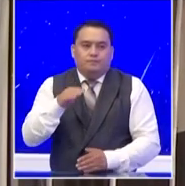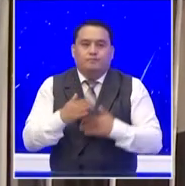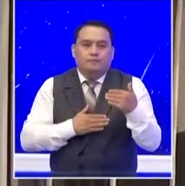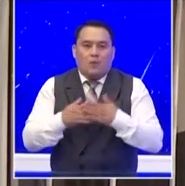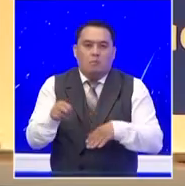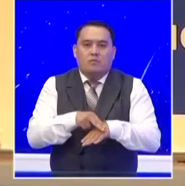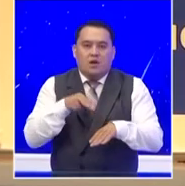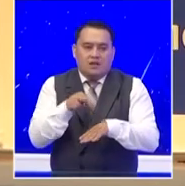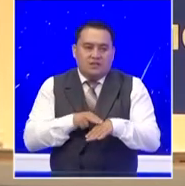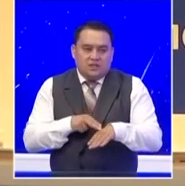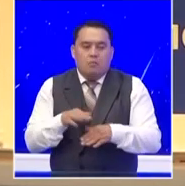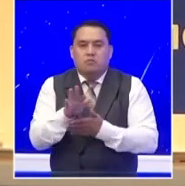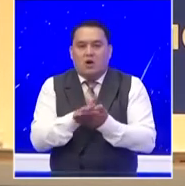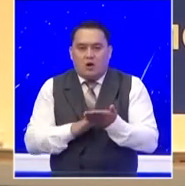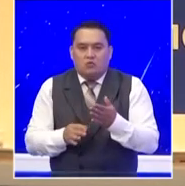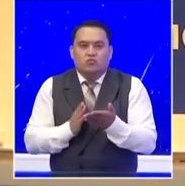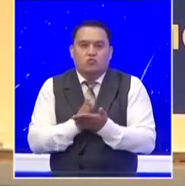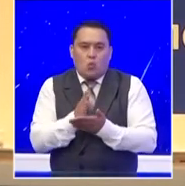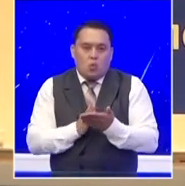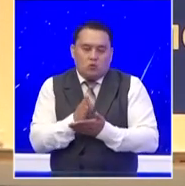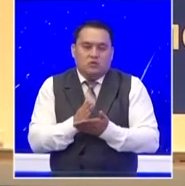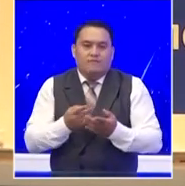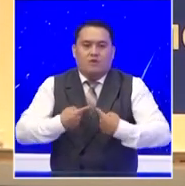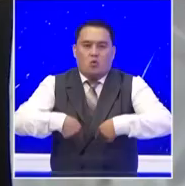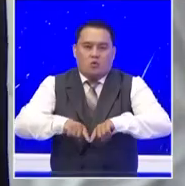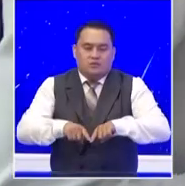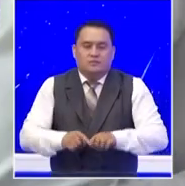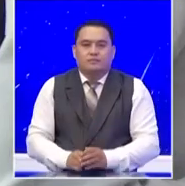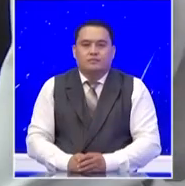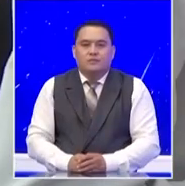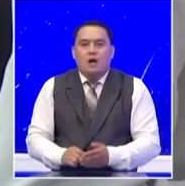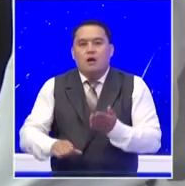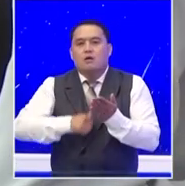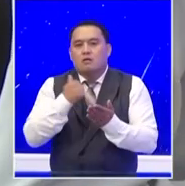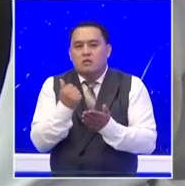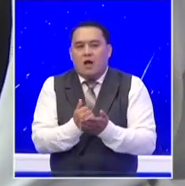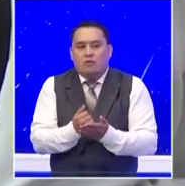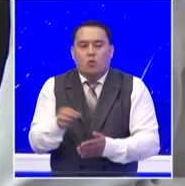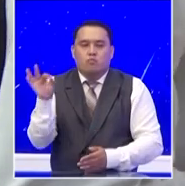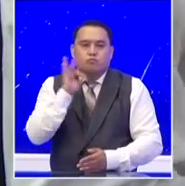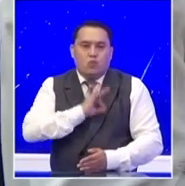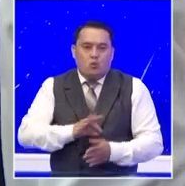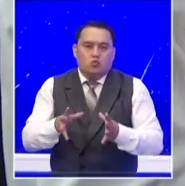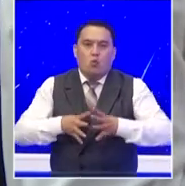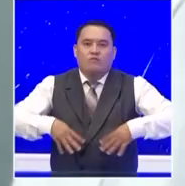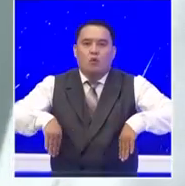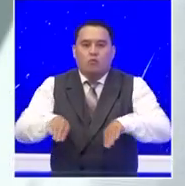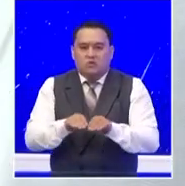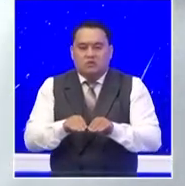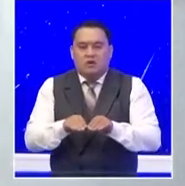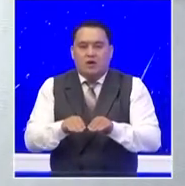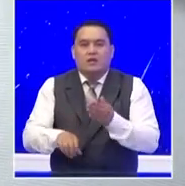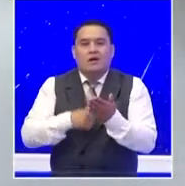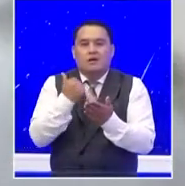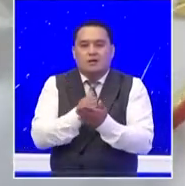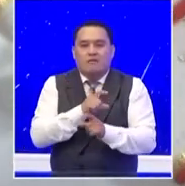профессией полицейского и продолжить службу в рядах органов внутренних дел. Главное – приносить свою пользу обществу. Вот